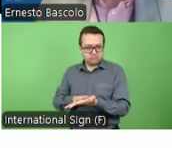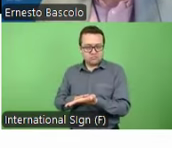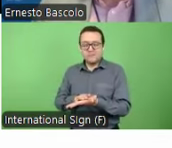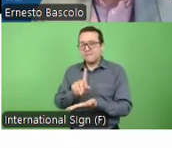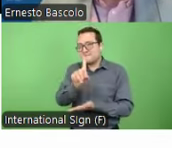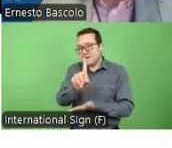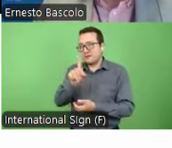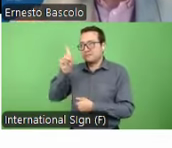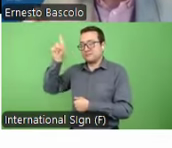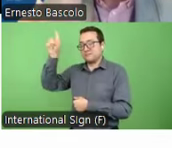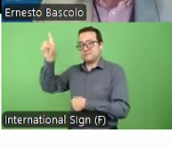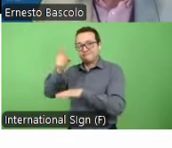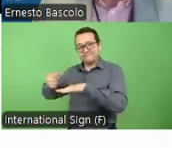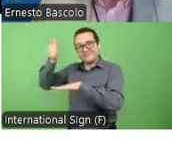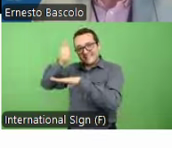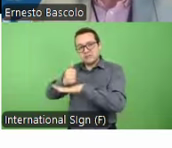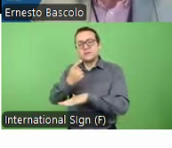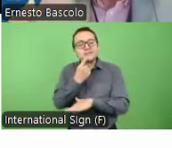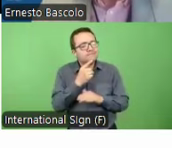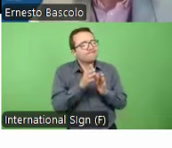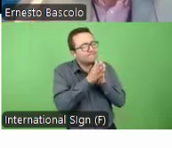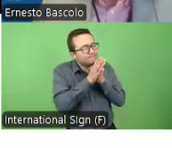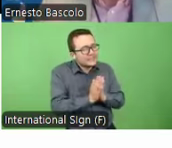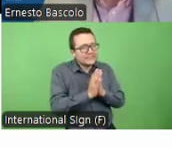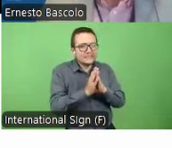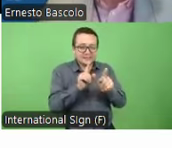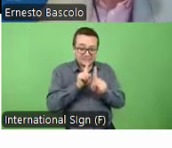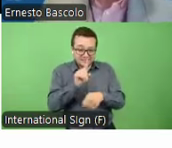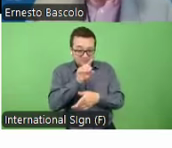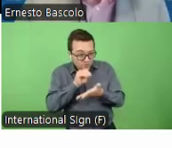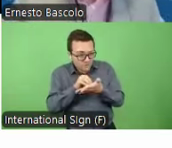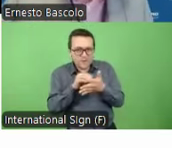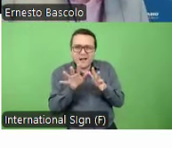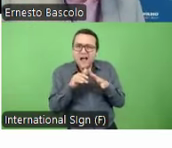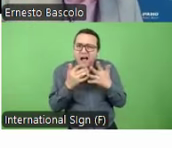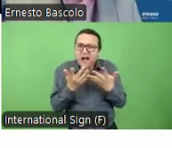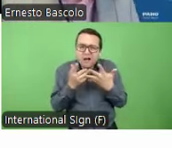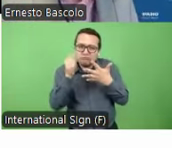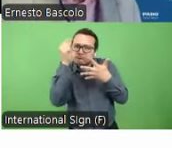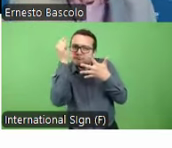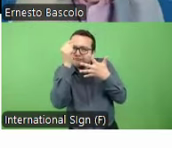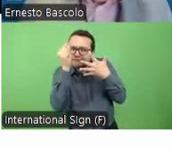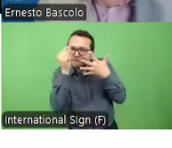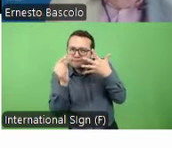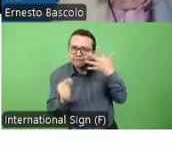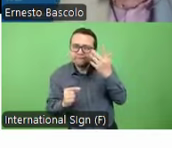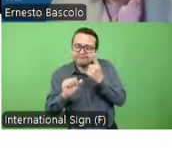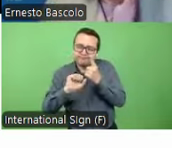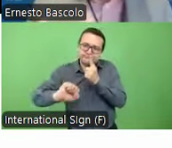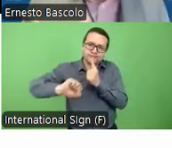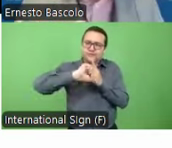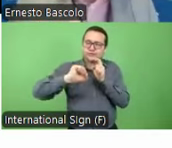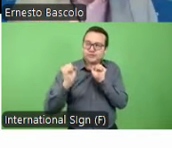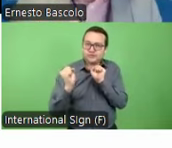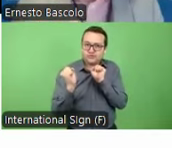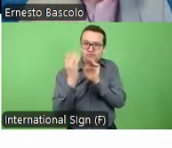del mais cette director a dar un motivation detalle sobre cuáles son los du avances y los directeur pour desafíos donner des que tenía détails la par rapport au región ha sido progrès et par para rapport aux nosotros